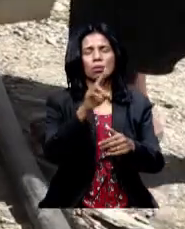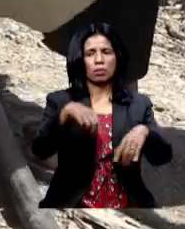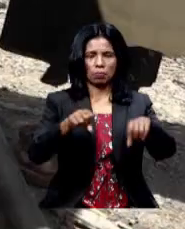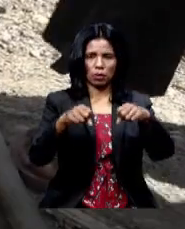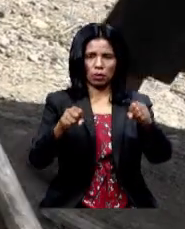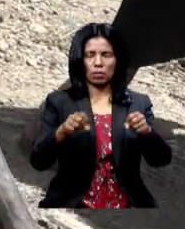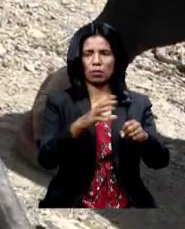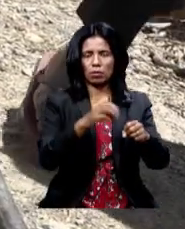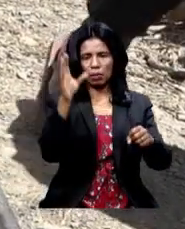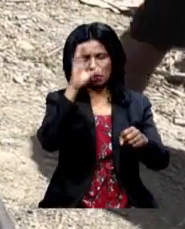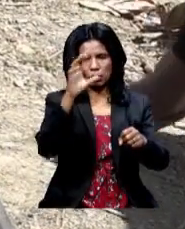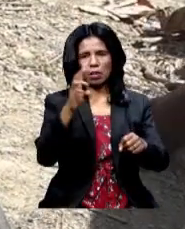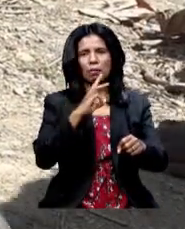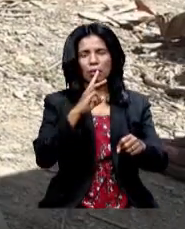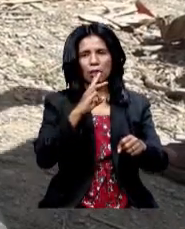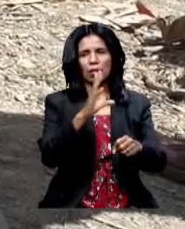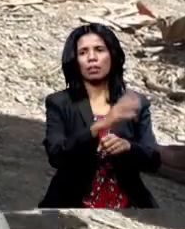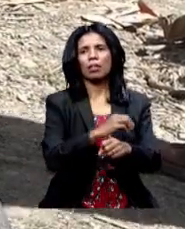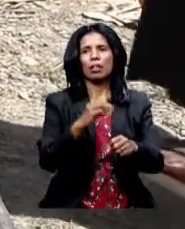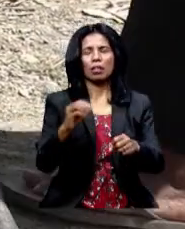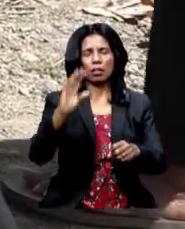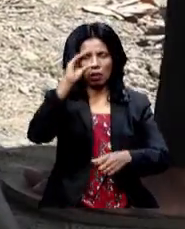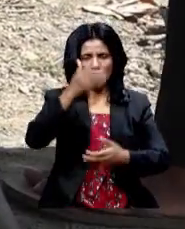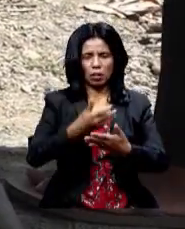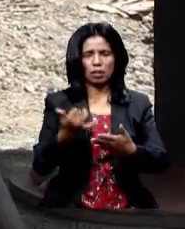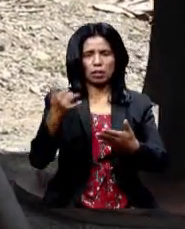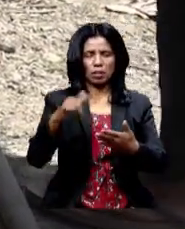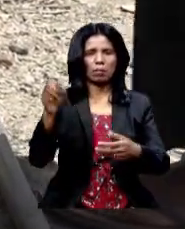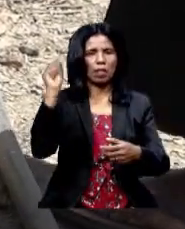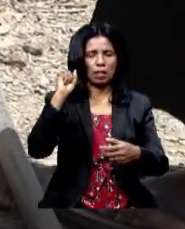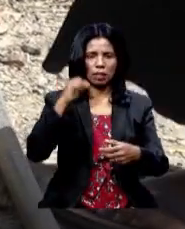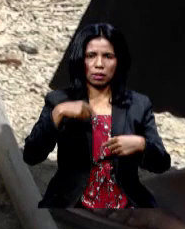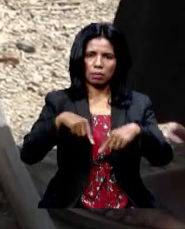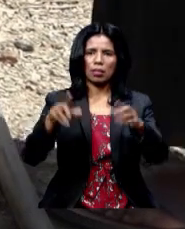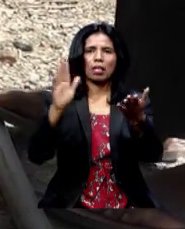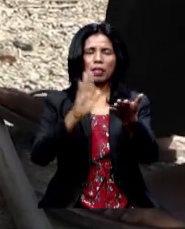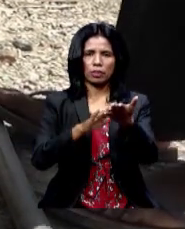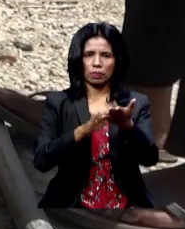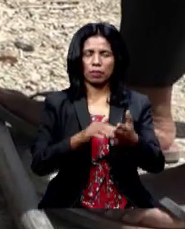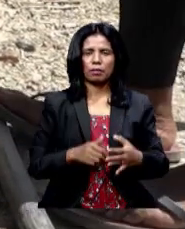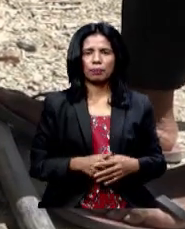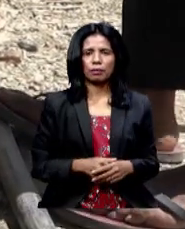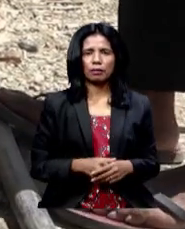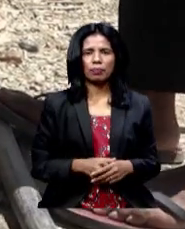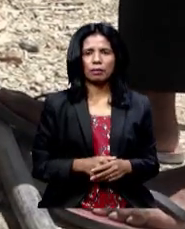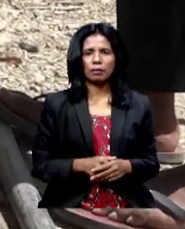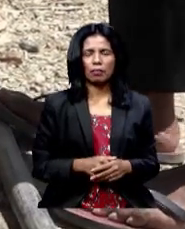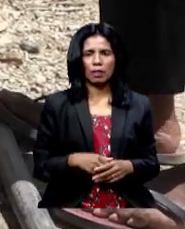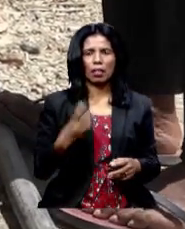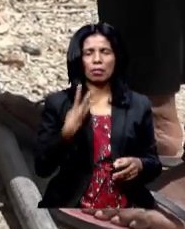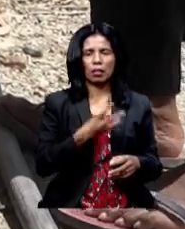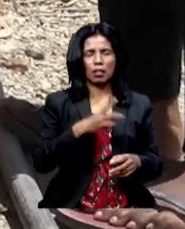motorizada, ou de babuca B, nune, ou ansira, belhariz, ou de ba escola. Preocupação com a comunidade de Nina, cara,